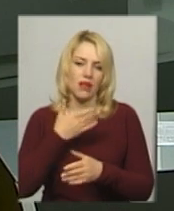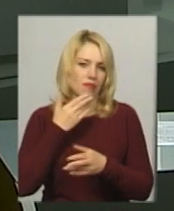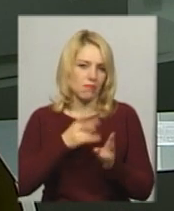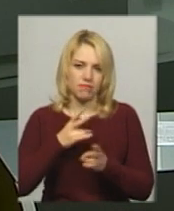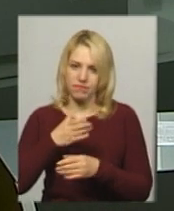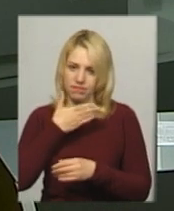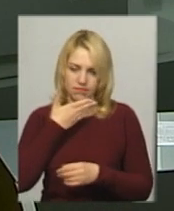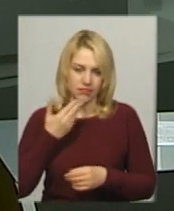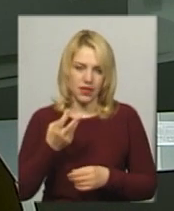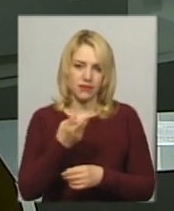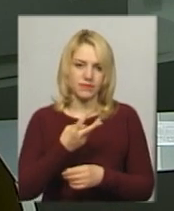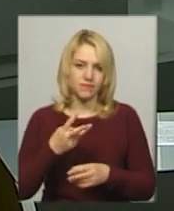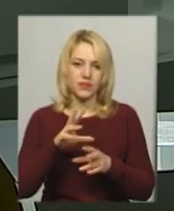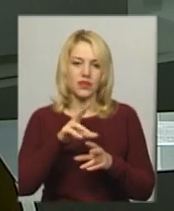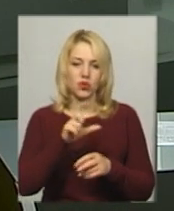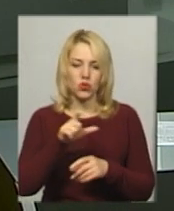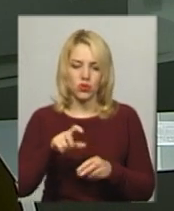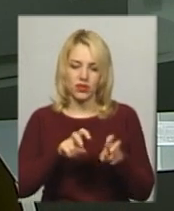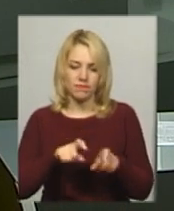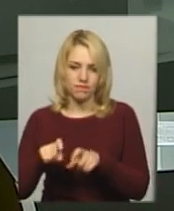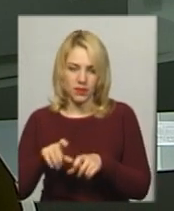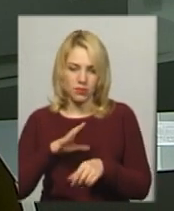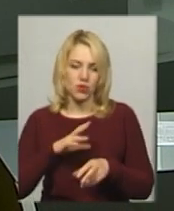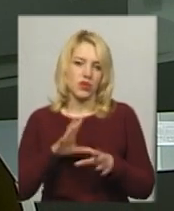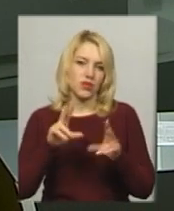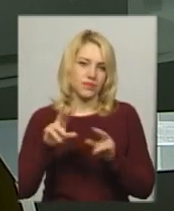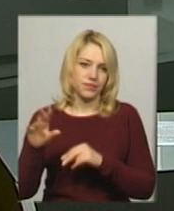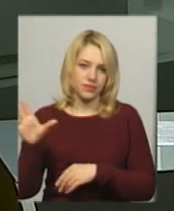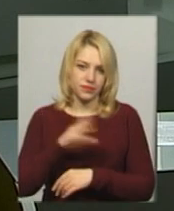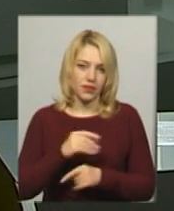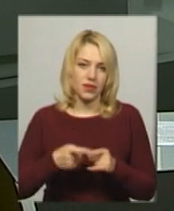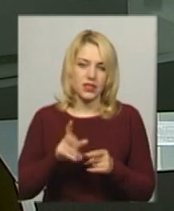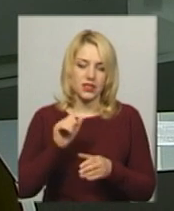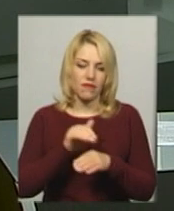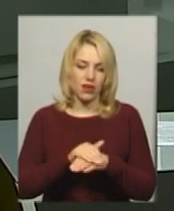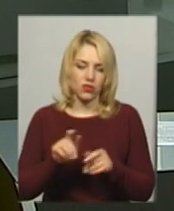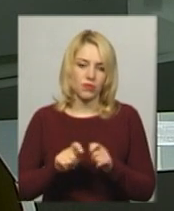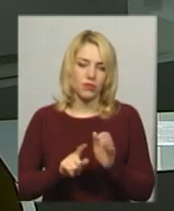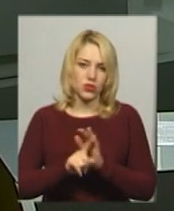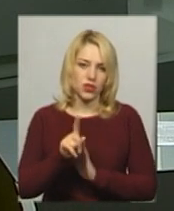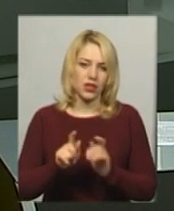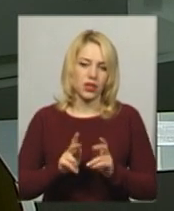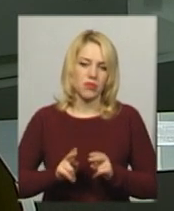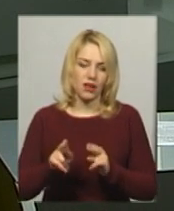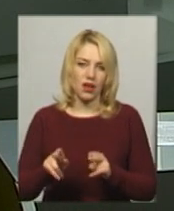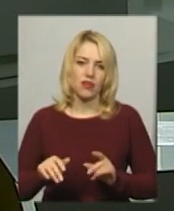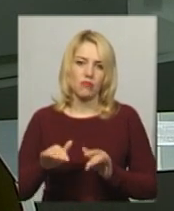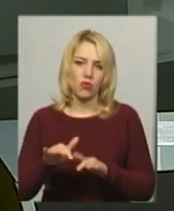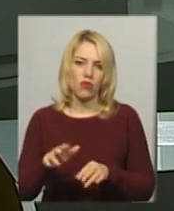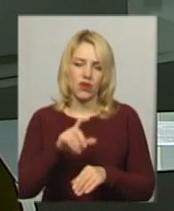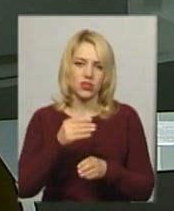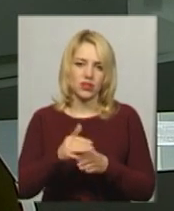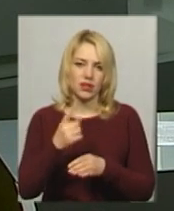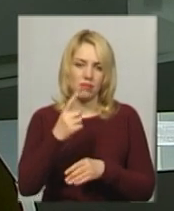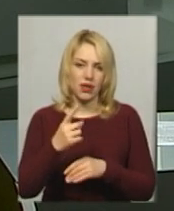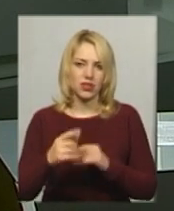травмувалися, оскільки на момент вибуху вийшли з автомобіля, додає Вадим Матвійчук. За даним фактом, відкрито кримінальне провадження за частиною